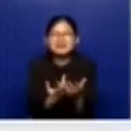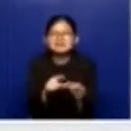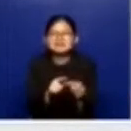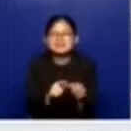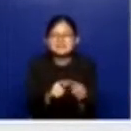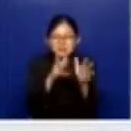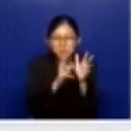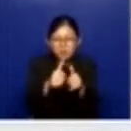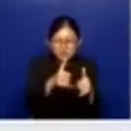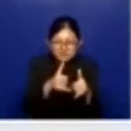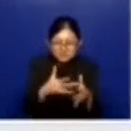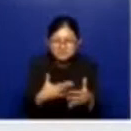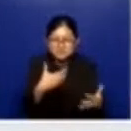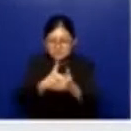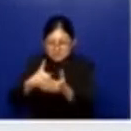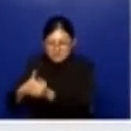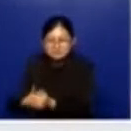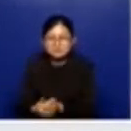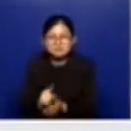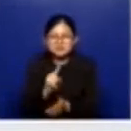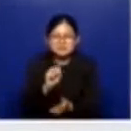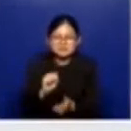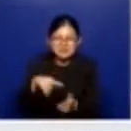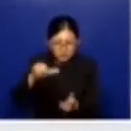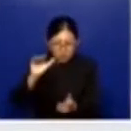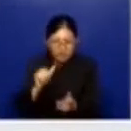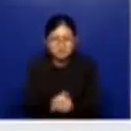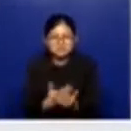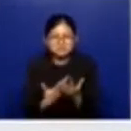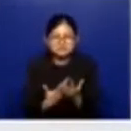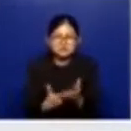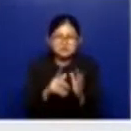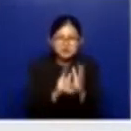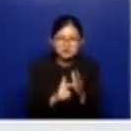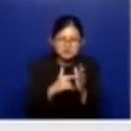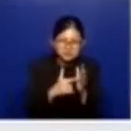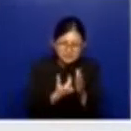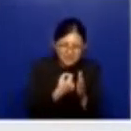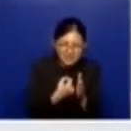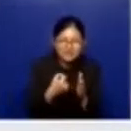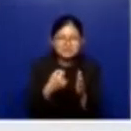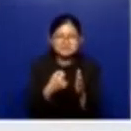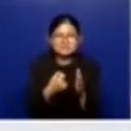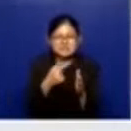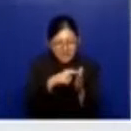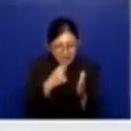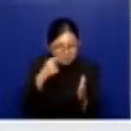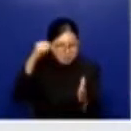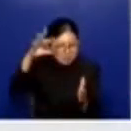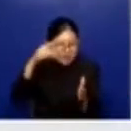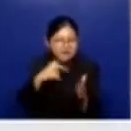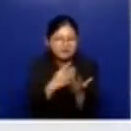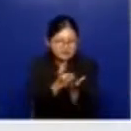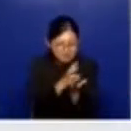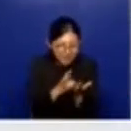ต่ปี2563นะครับเดี๋ยวขึ้นมาเกือบ 200,000 คดีนะครับเกี่ยวกับยาเสพติดเรื่องยาบ้าและยาไ